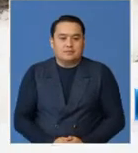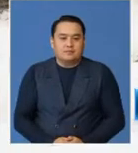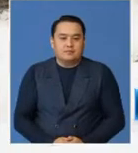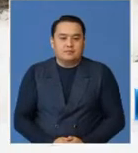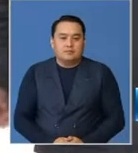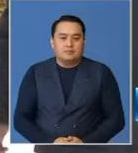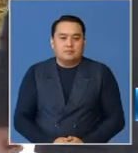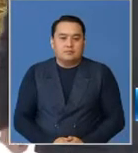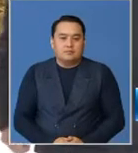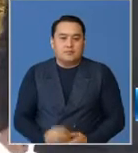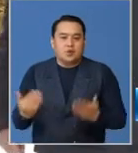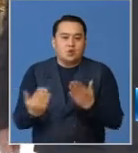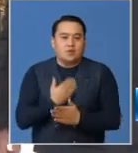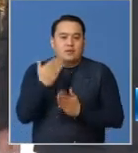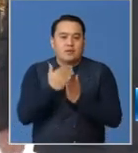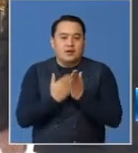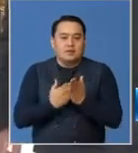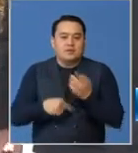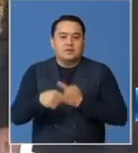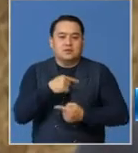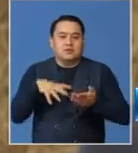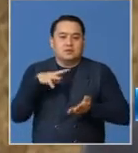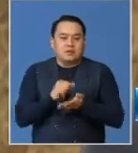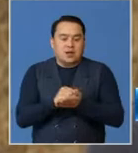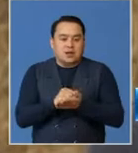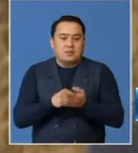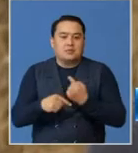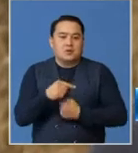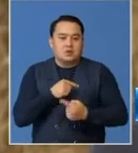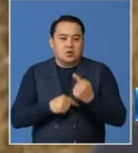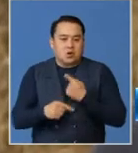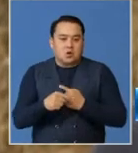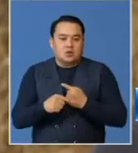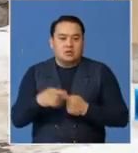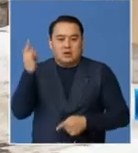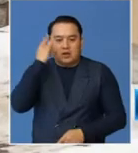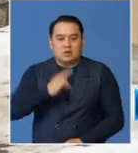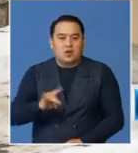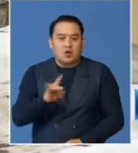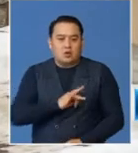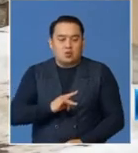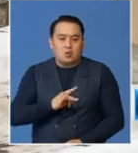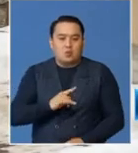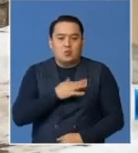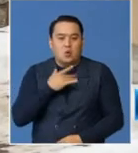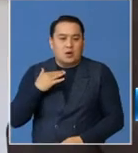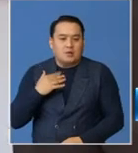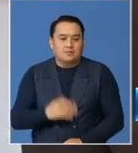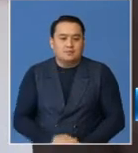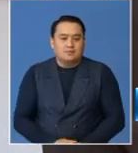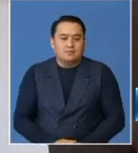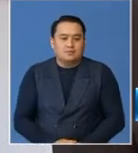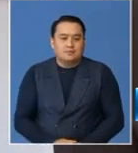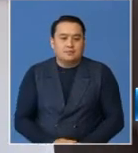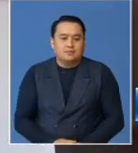желающих воспользоваться новой программой продуктивной занятости и массового предпринимательства в Сарканском районе очень много. В